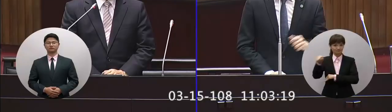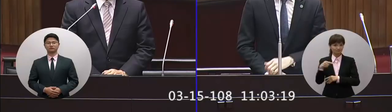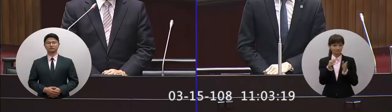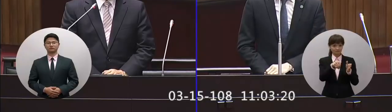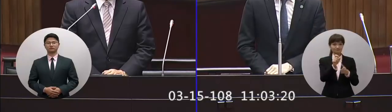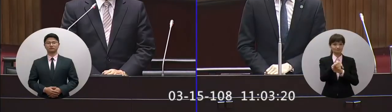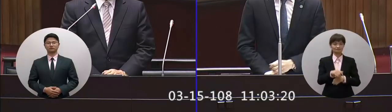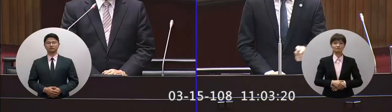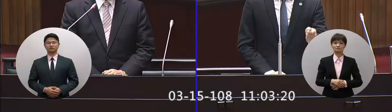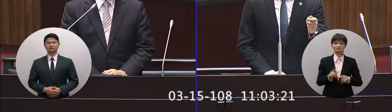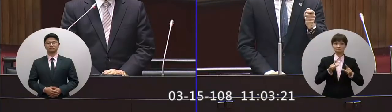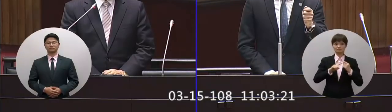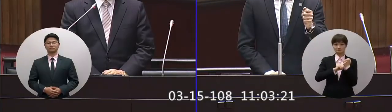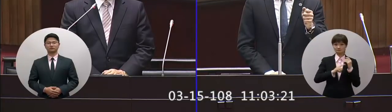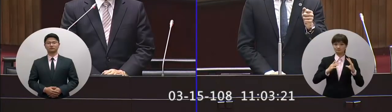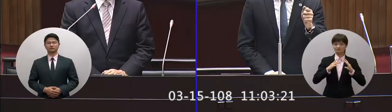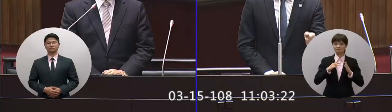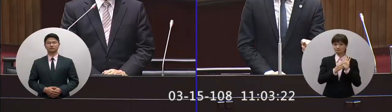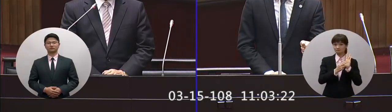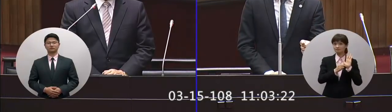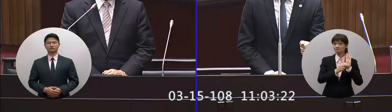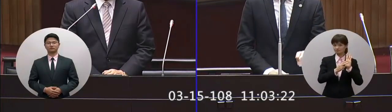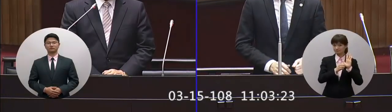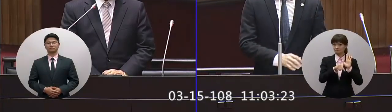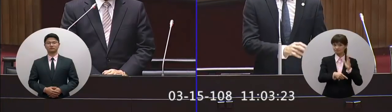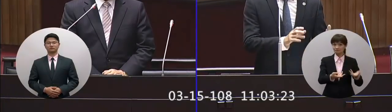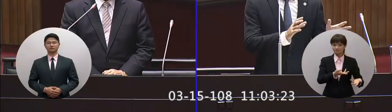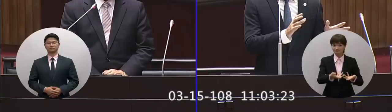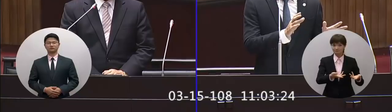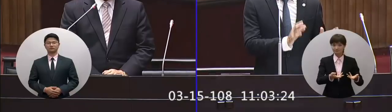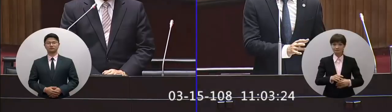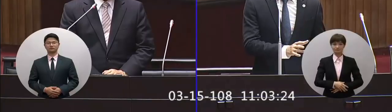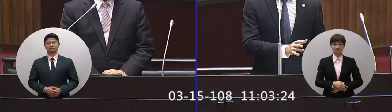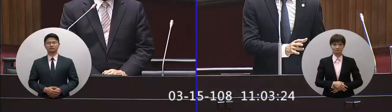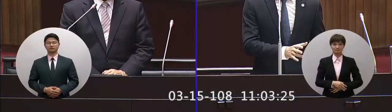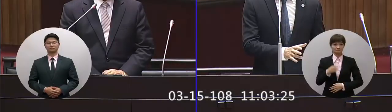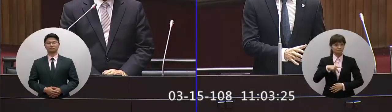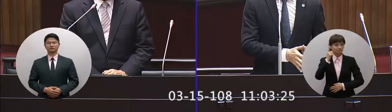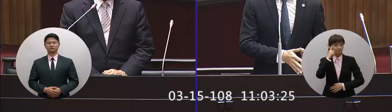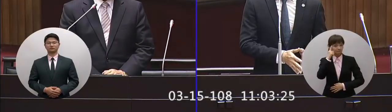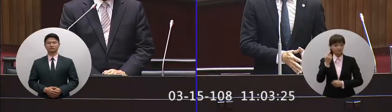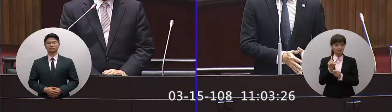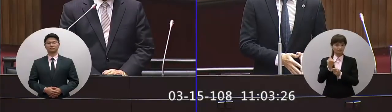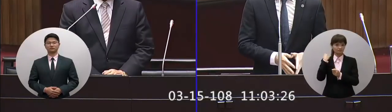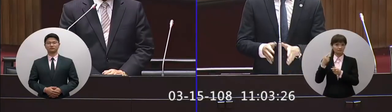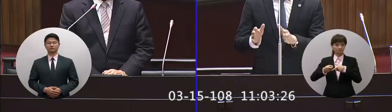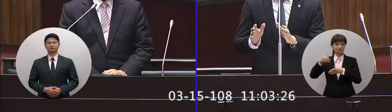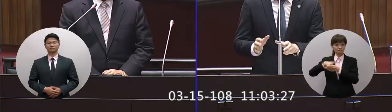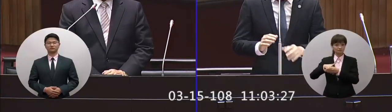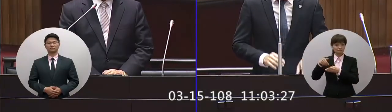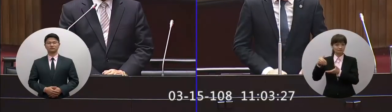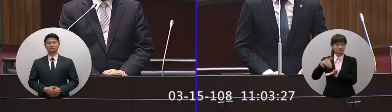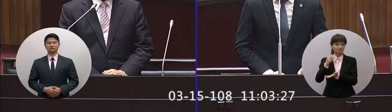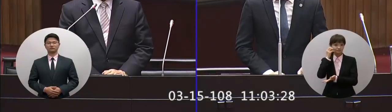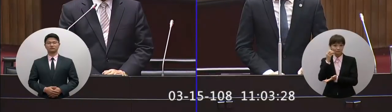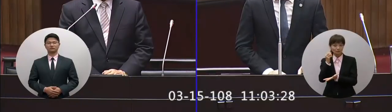大法官解释文的这个原则上吼啊，嘛去顾虑到去年的这个公投的结果，上尾也